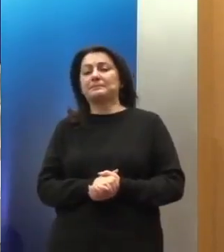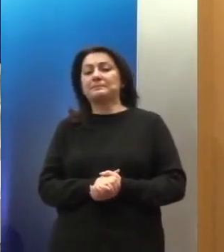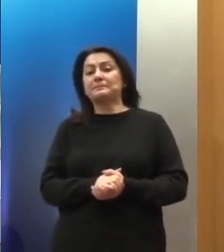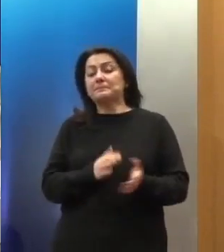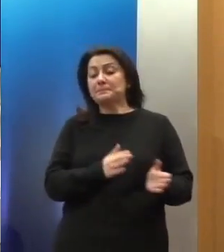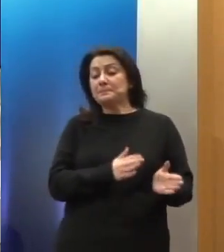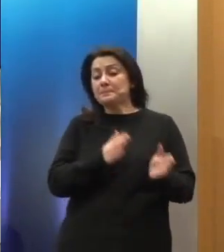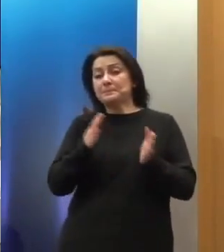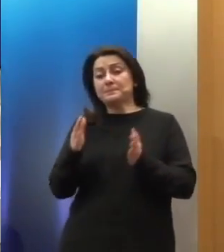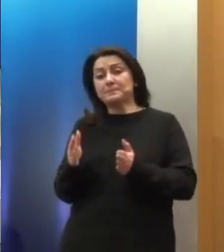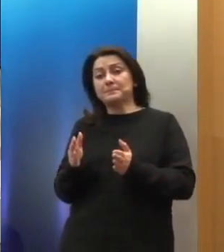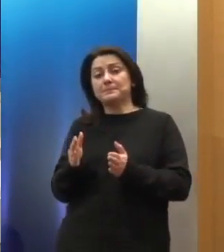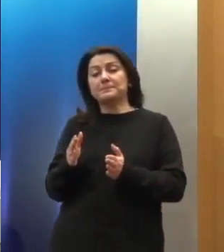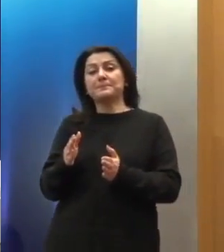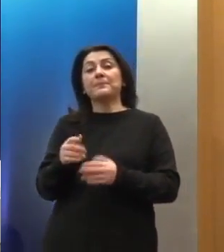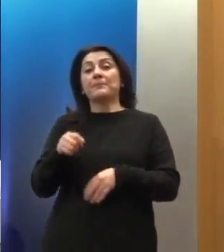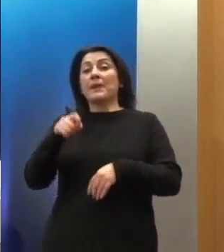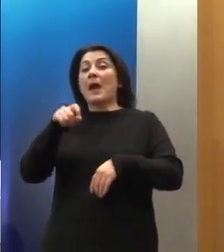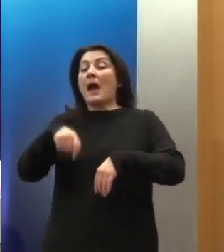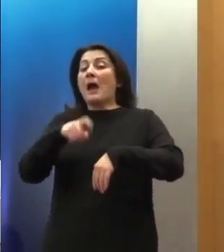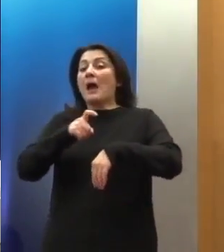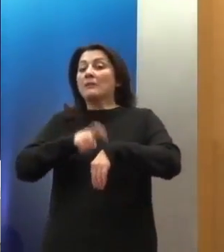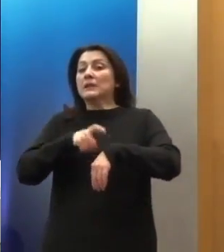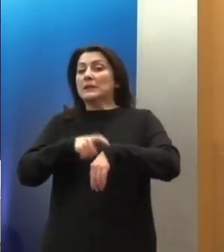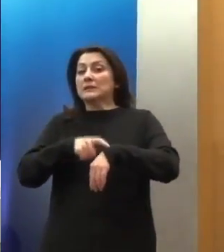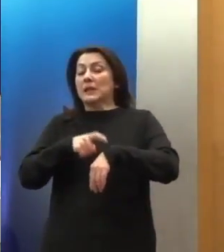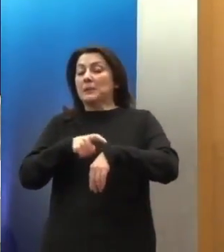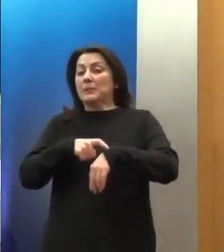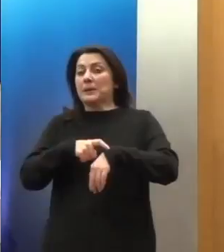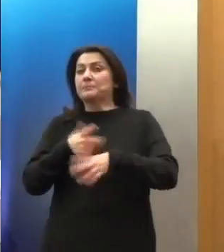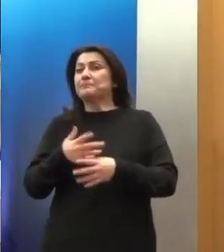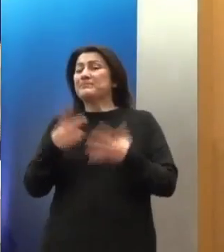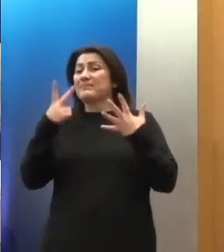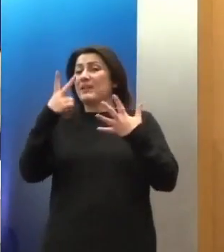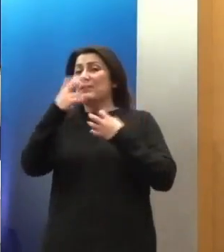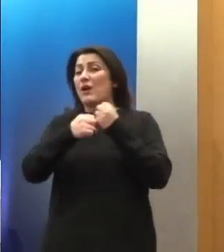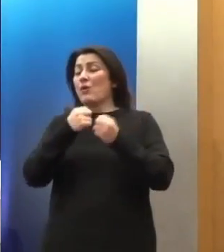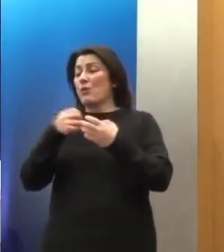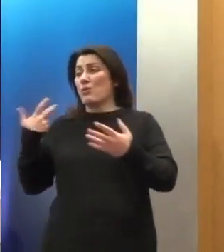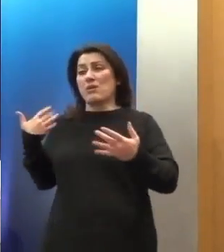Ερχόμαστε λοιπόν σήμερα, μετά από 7 χρόνια,